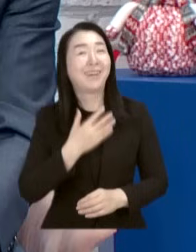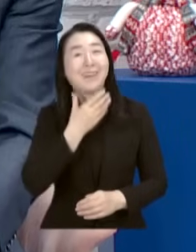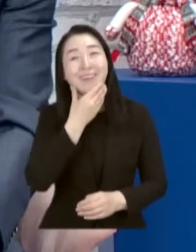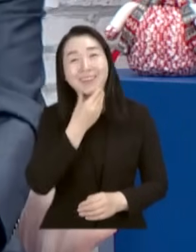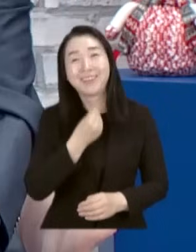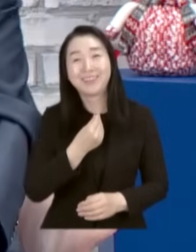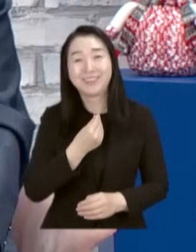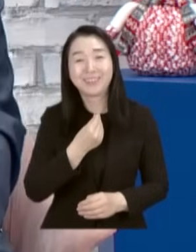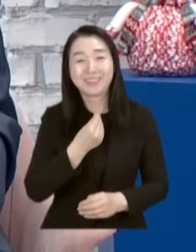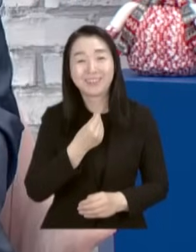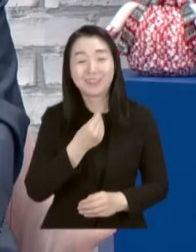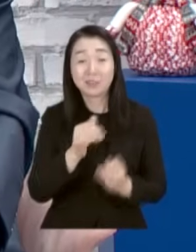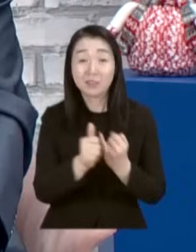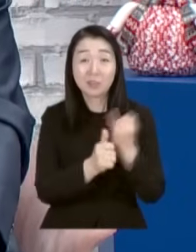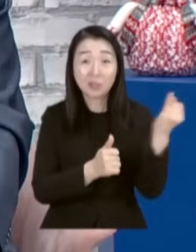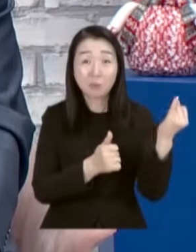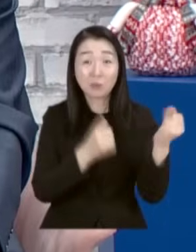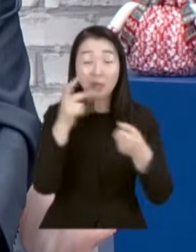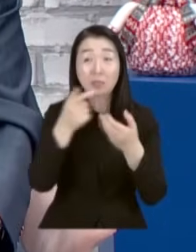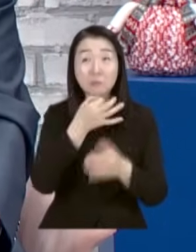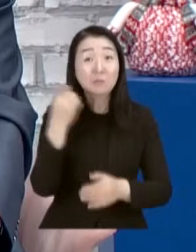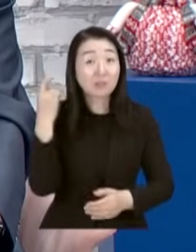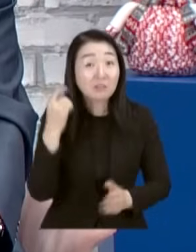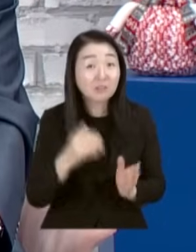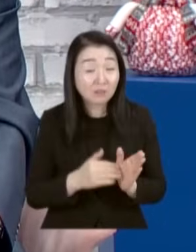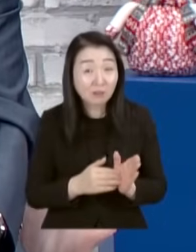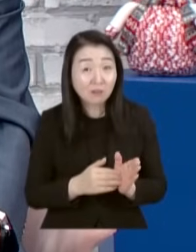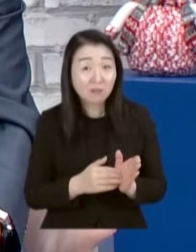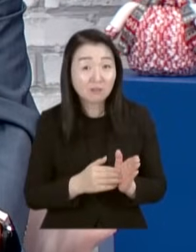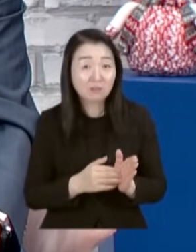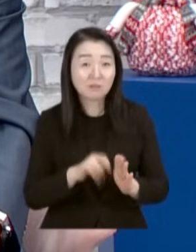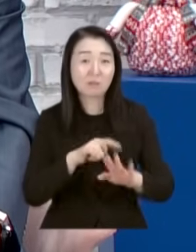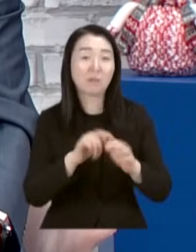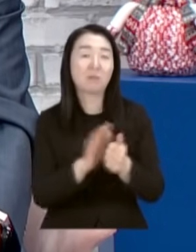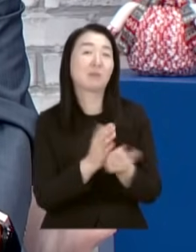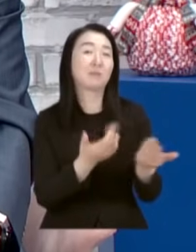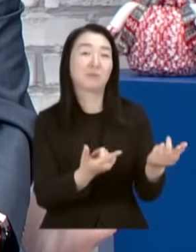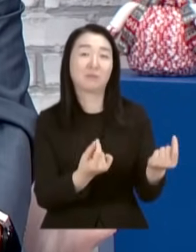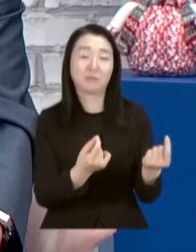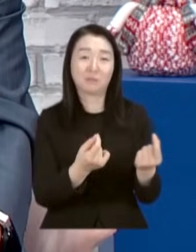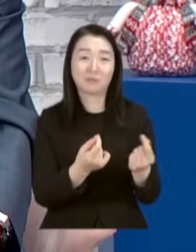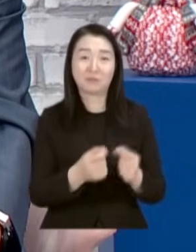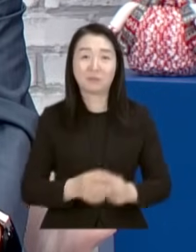행복한지. 사모님도 음성 들으신 거예요? 그러니까 사모님 마음을 이제 만져주셨죠.